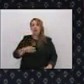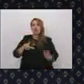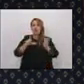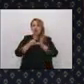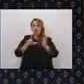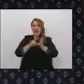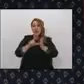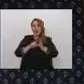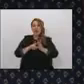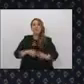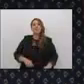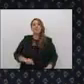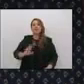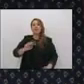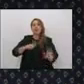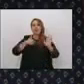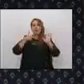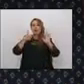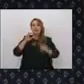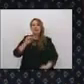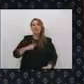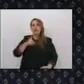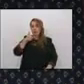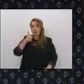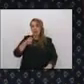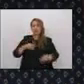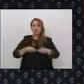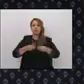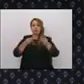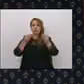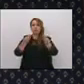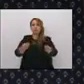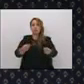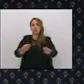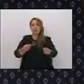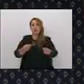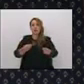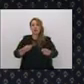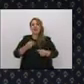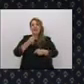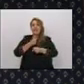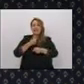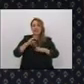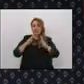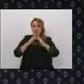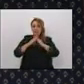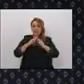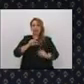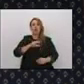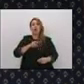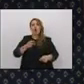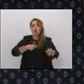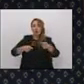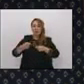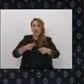القانون 81/01 المتعلق بالتنازل عن الأملاك العقارية ذات الاستعمال السكني أو التجاري أو الحرفي